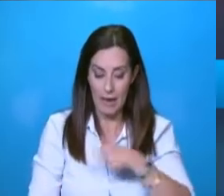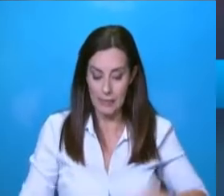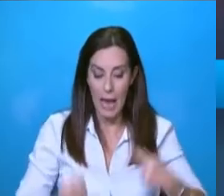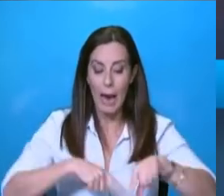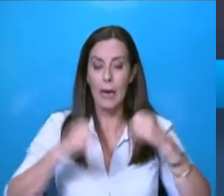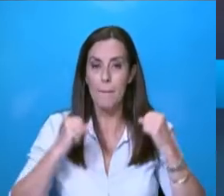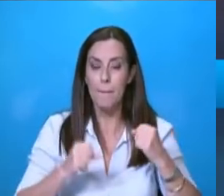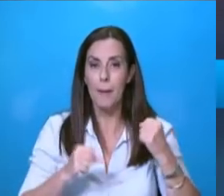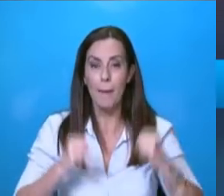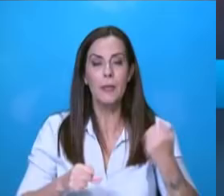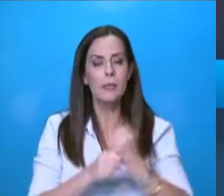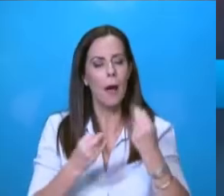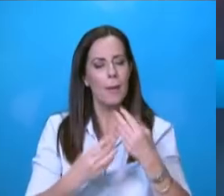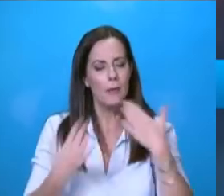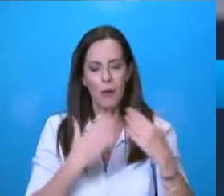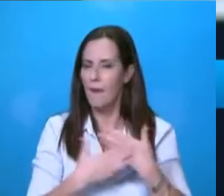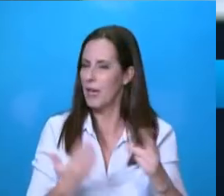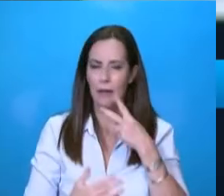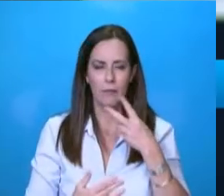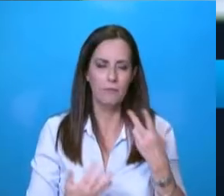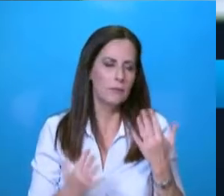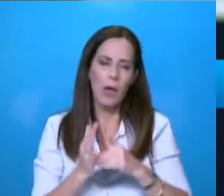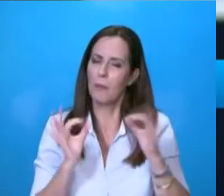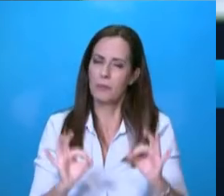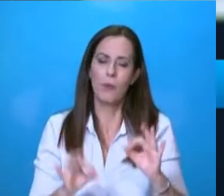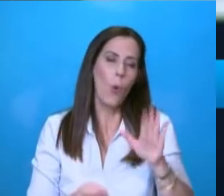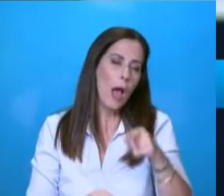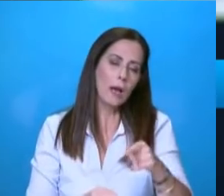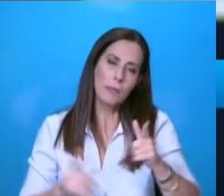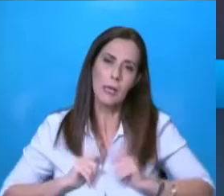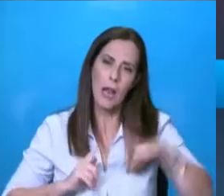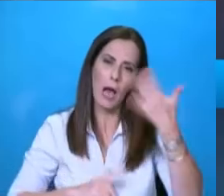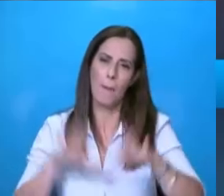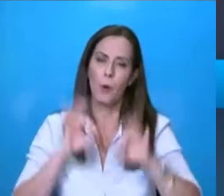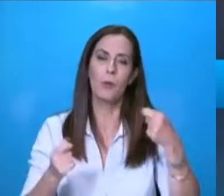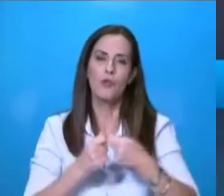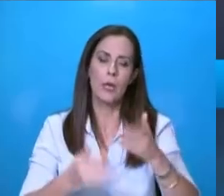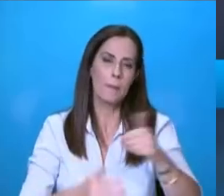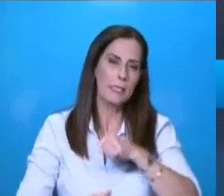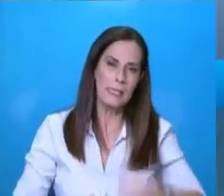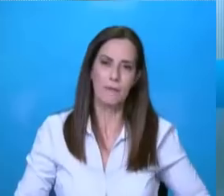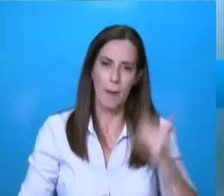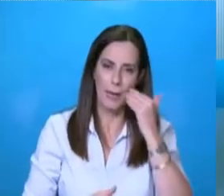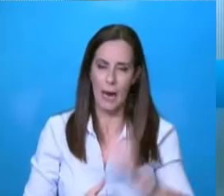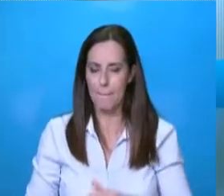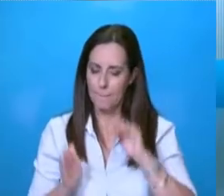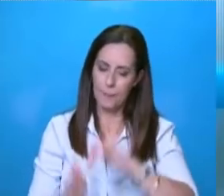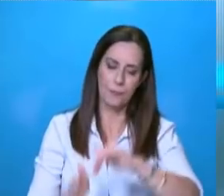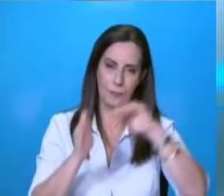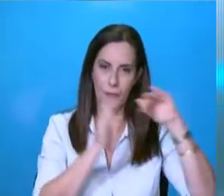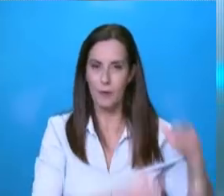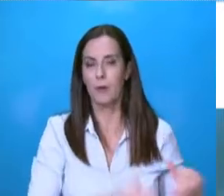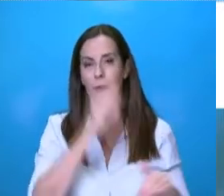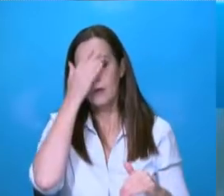סדרת דיונים, אבל לא הייתה התחייבות על מועד ספציפי, אולי גם זה יחכה לאחר הבחירות. תודה רבה, גילי. עכשיו לאירוע